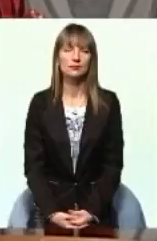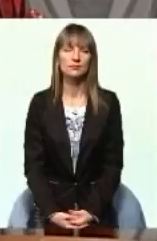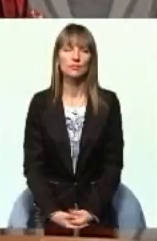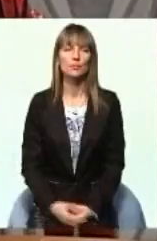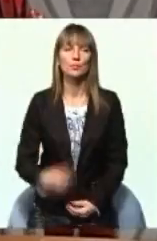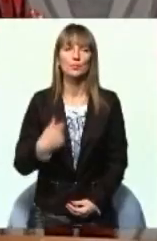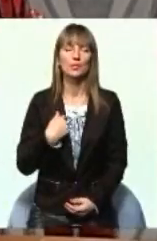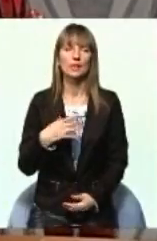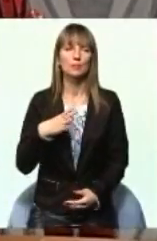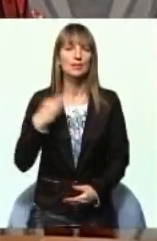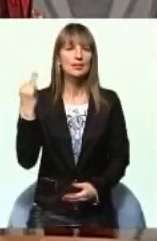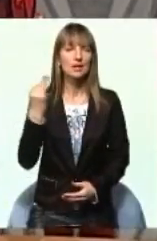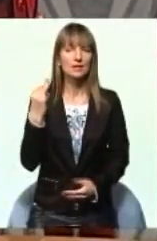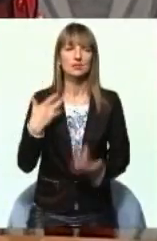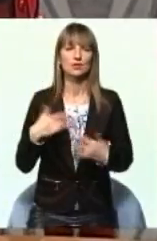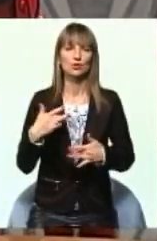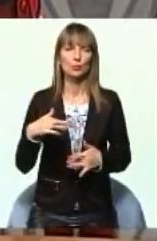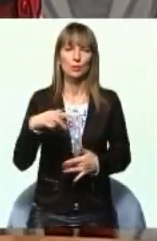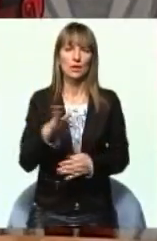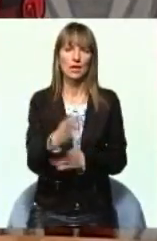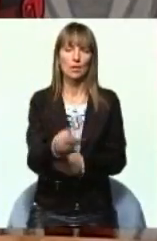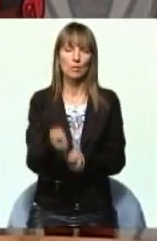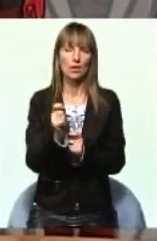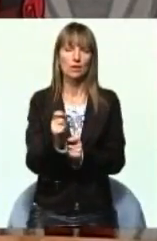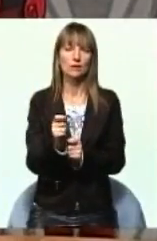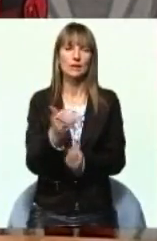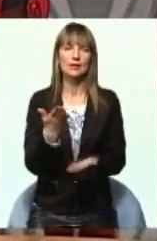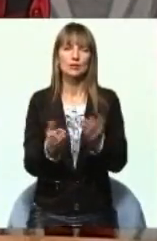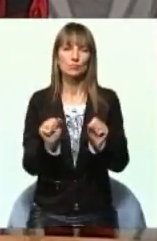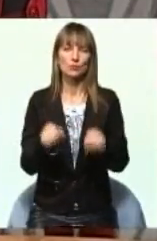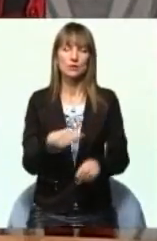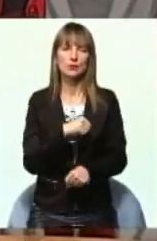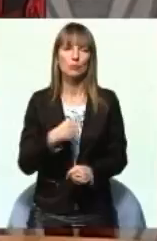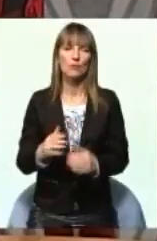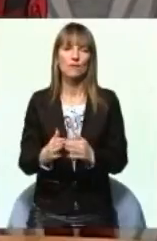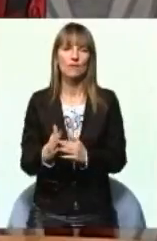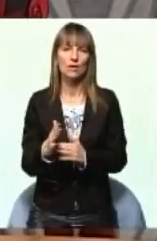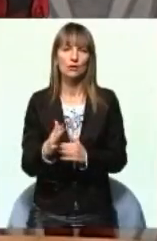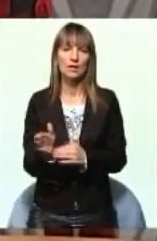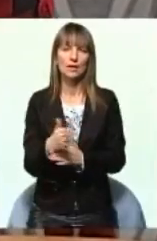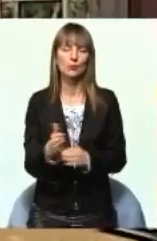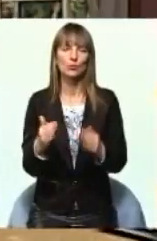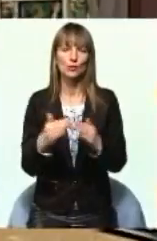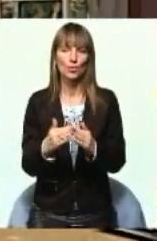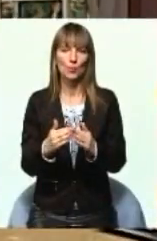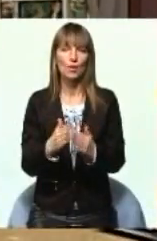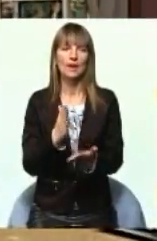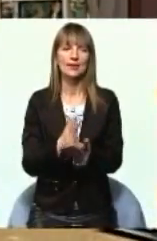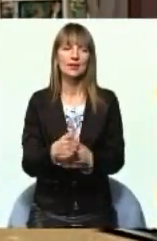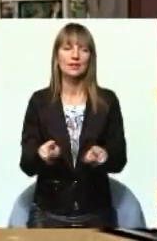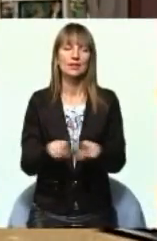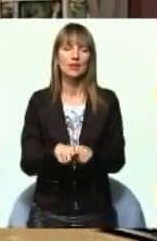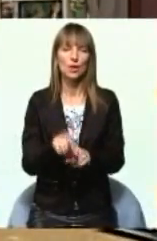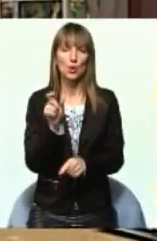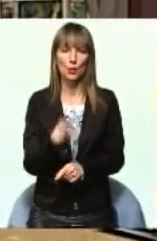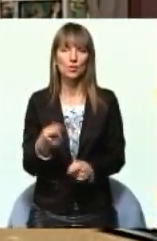От мені стало цікаво, а чи навіщо йти на рибалку, на риболовлю, якщо можна самому вирощувати рибу вдома? Чи є такі взагалі установи? Чи